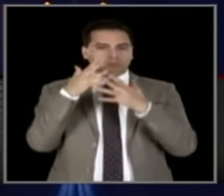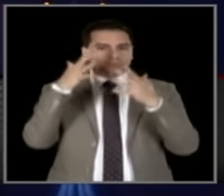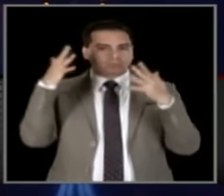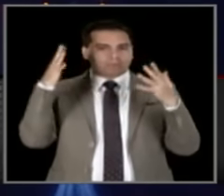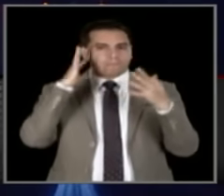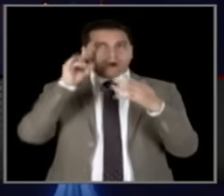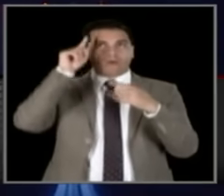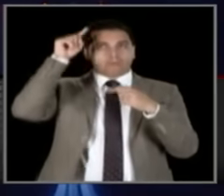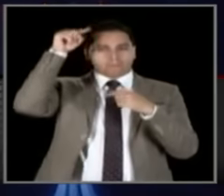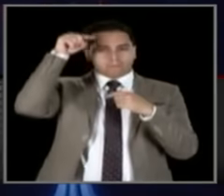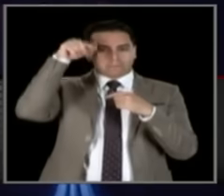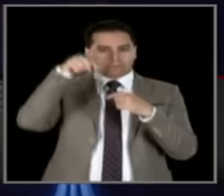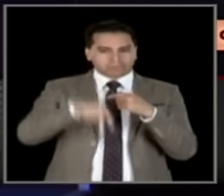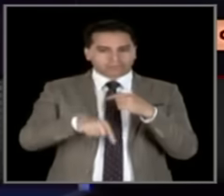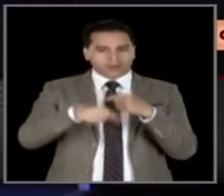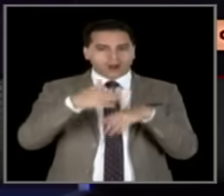سقط على الأرض